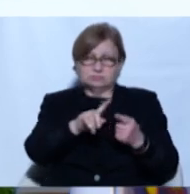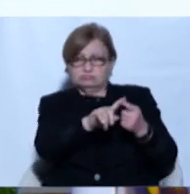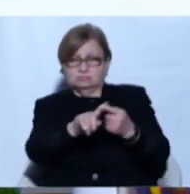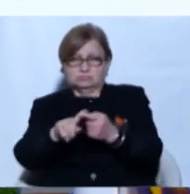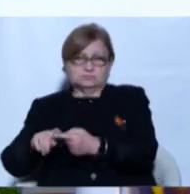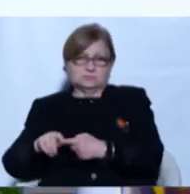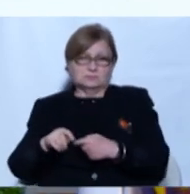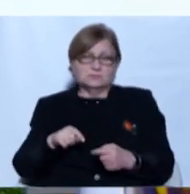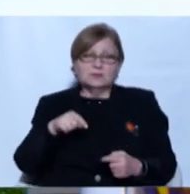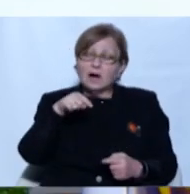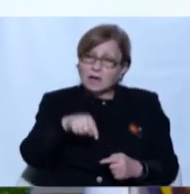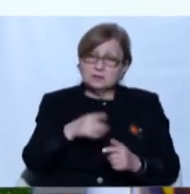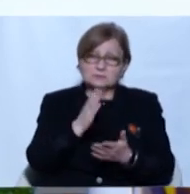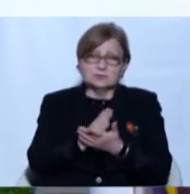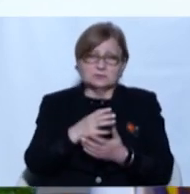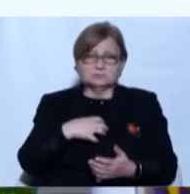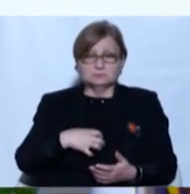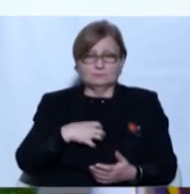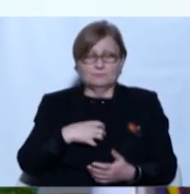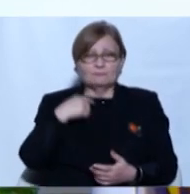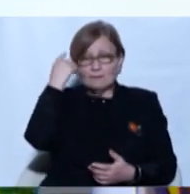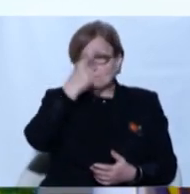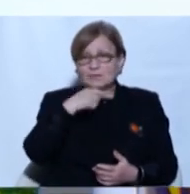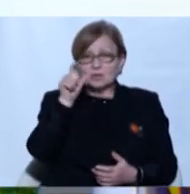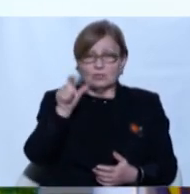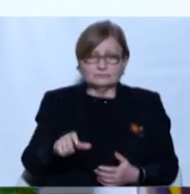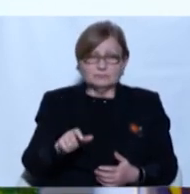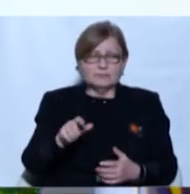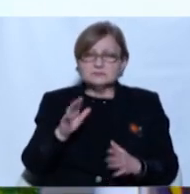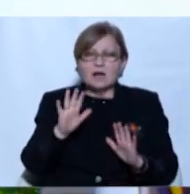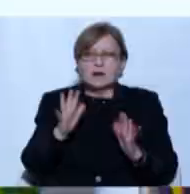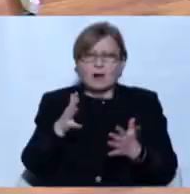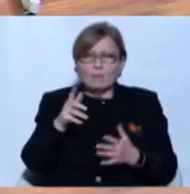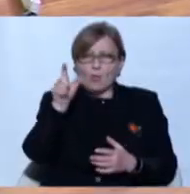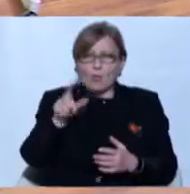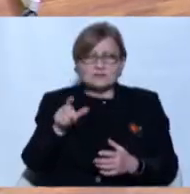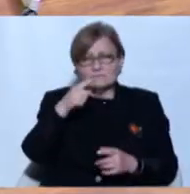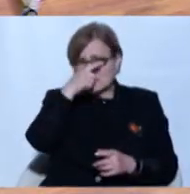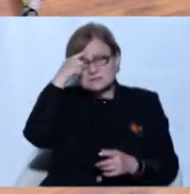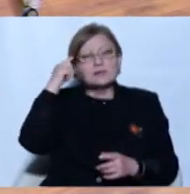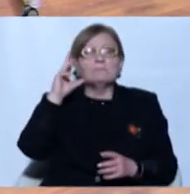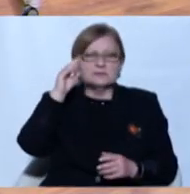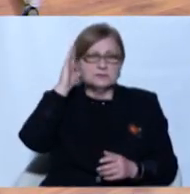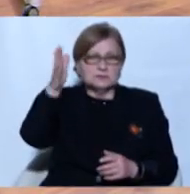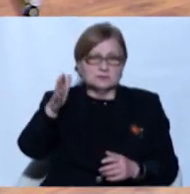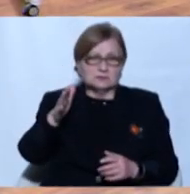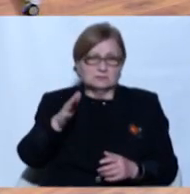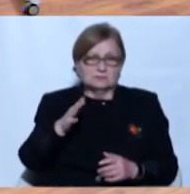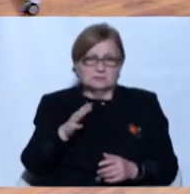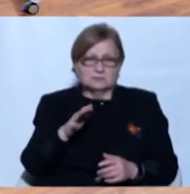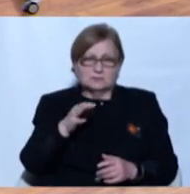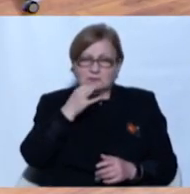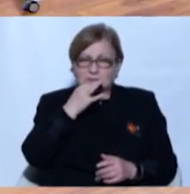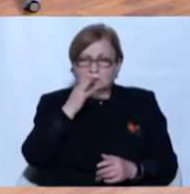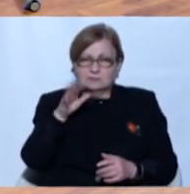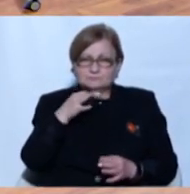მნიშვნელოვანი მომენტი რა, პიროვნება როგორ რა ემართება ადამიანს და რა ბედიელის. ამაზე ჩვენ ვისაუბრეთ თუ რამდენიმე წუთის